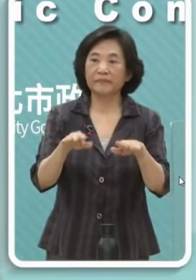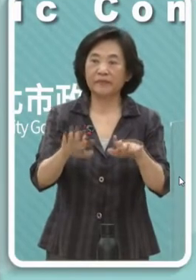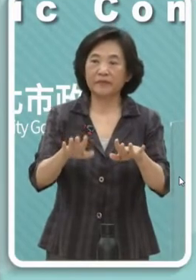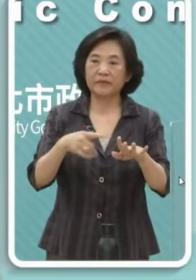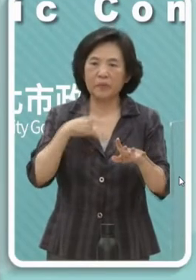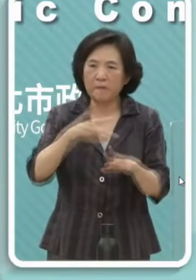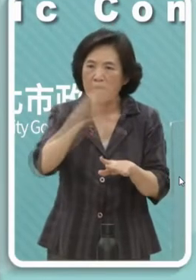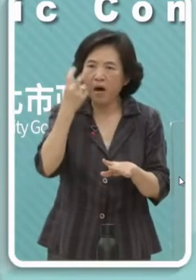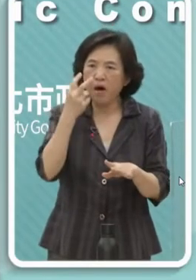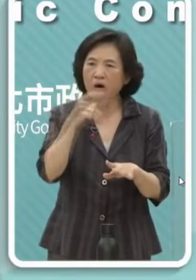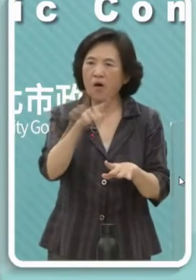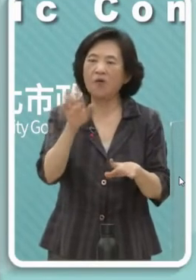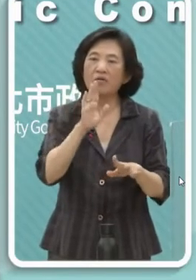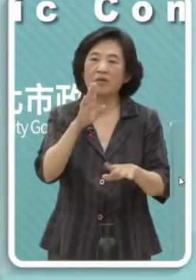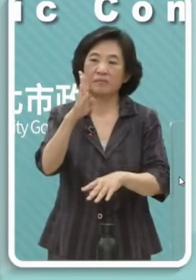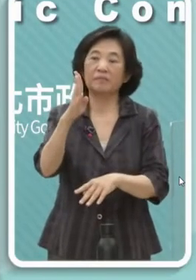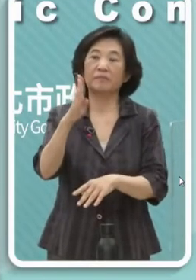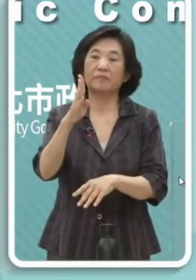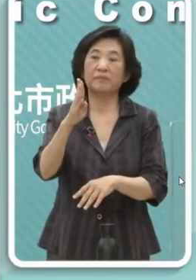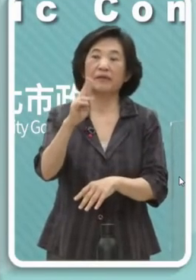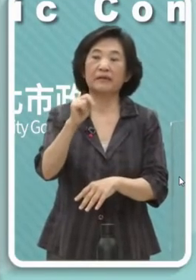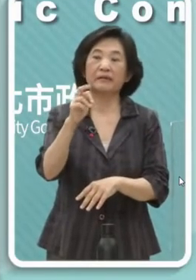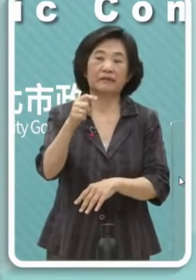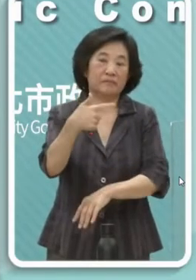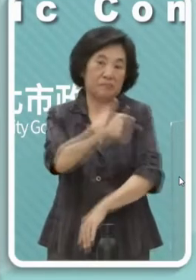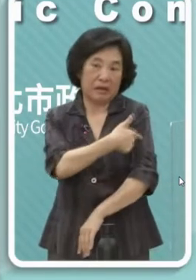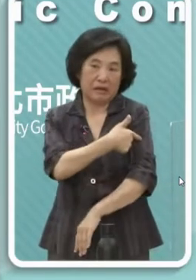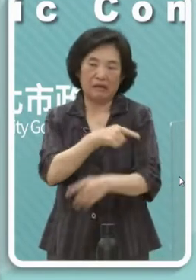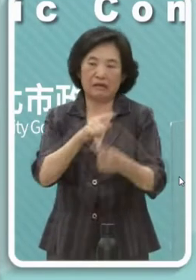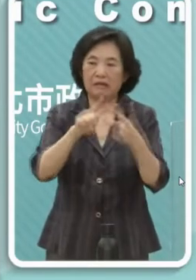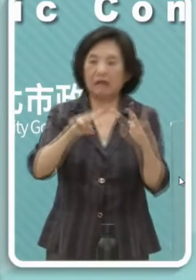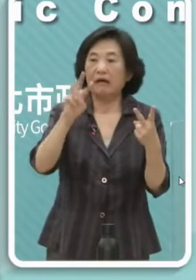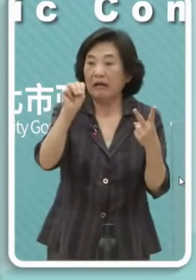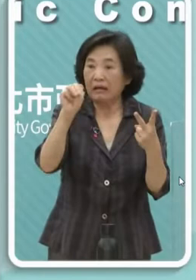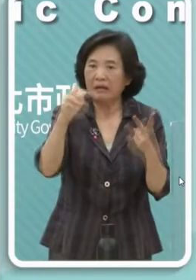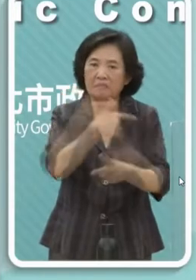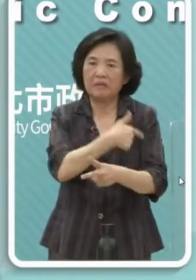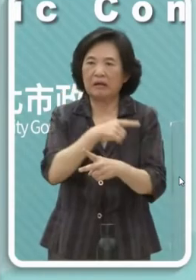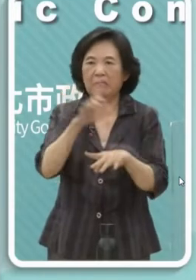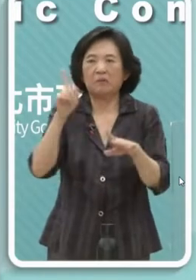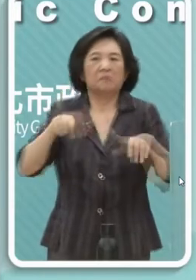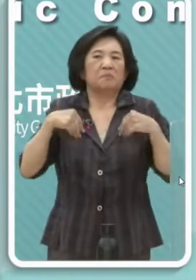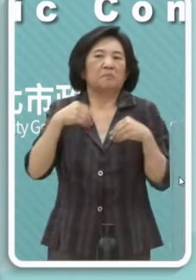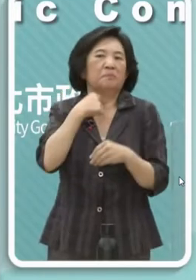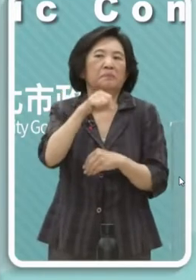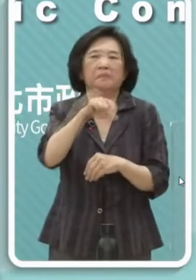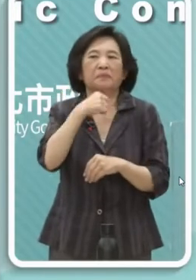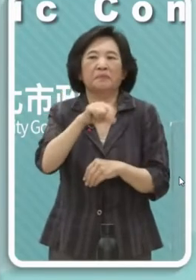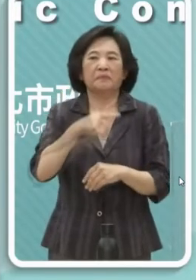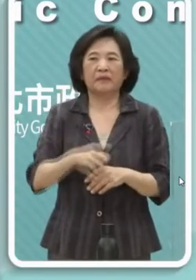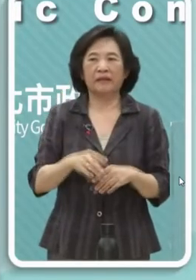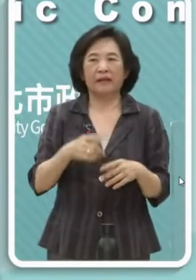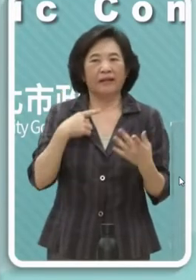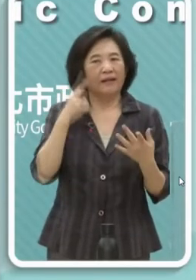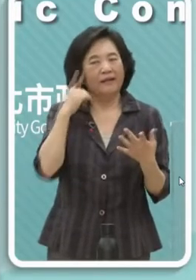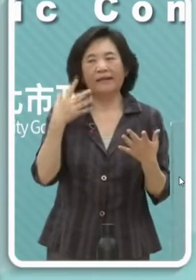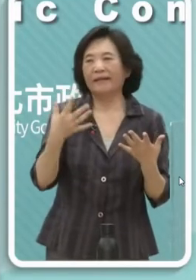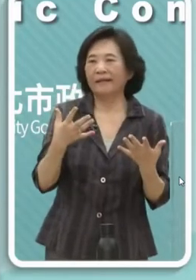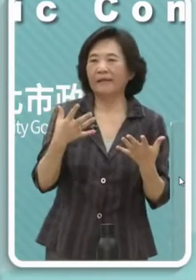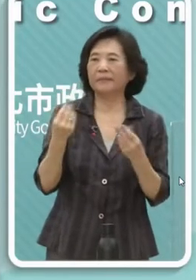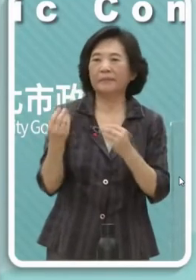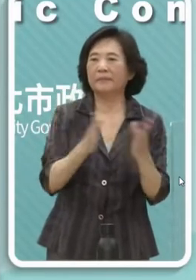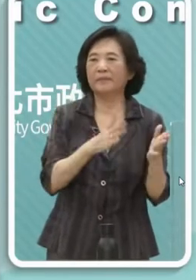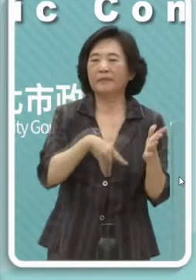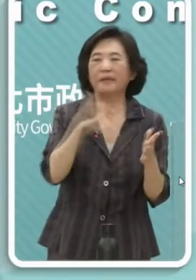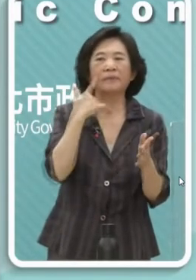们就发现，你知道那个儿童 BNT 来了以后，那个莫德纳抽单的情形非常严重哈。那所以我也知道说，为什么现在家长